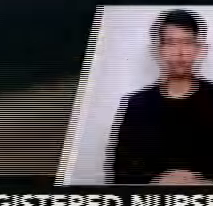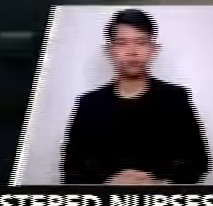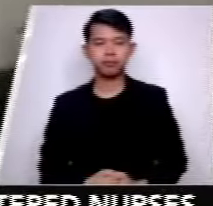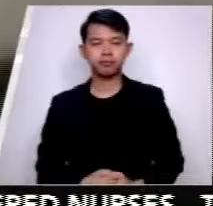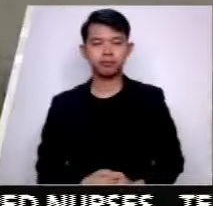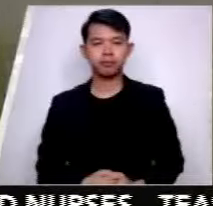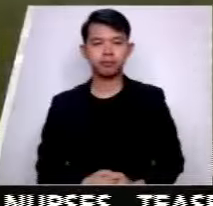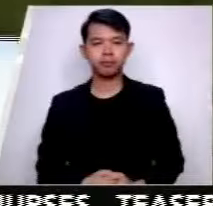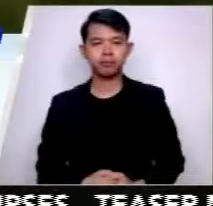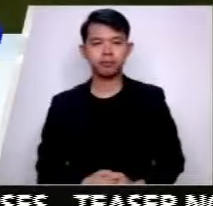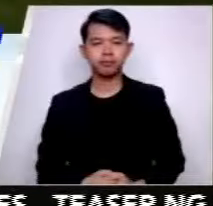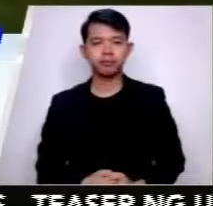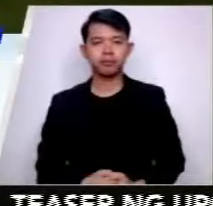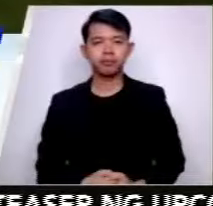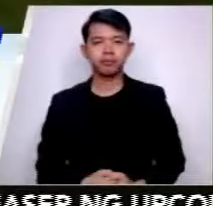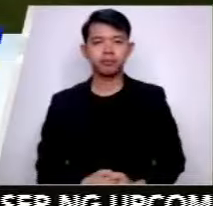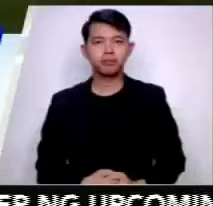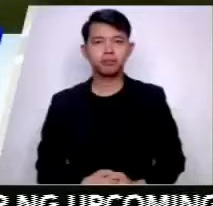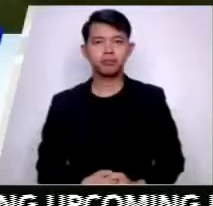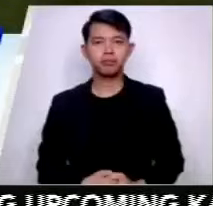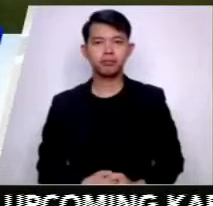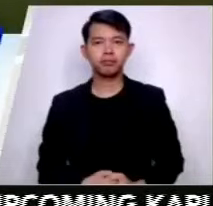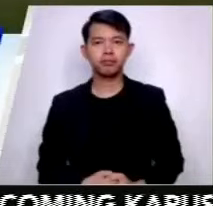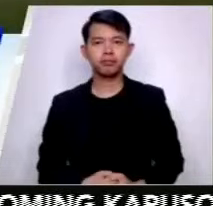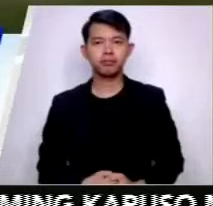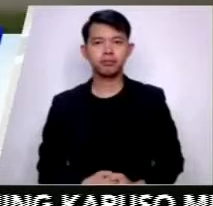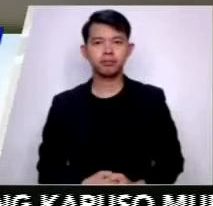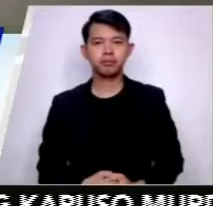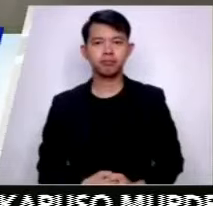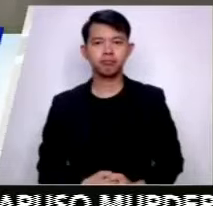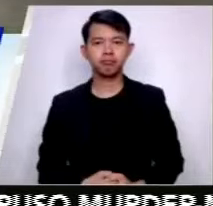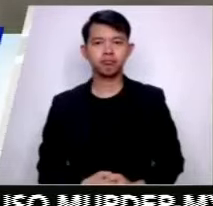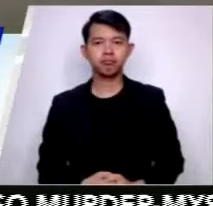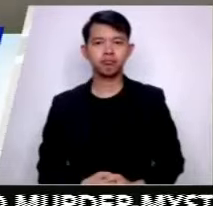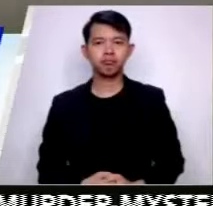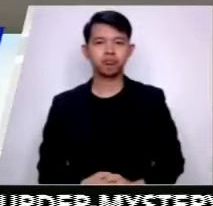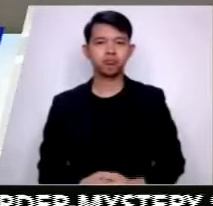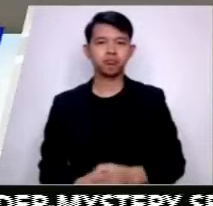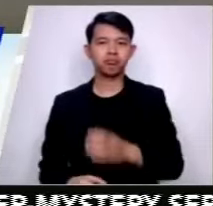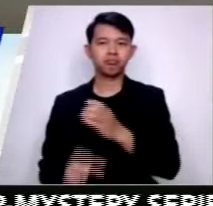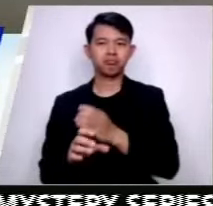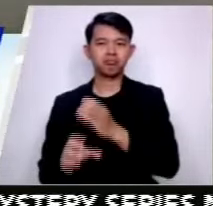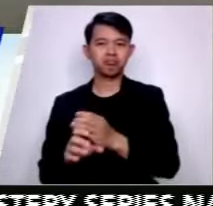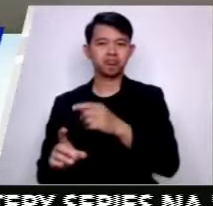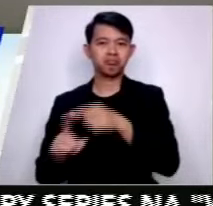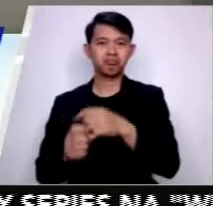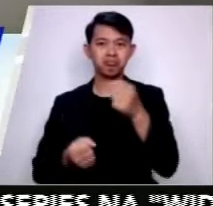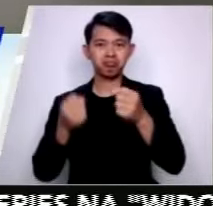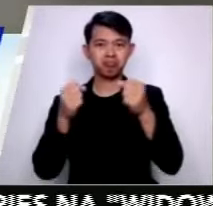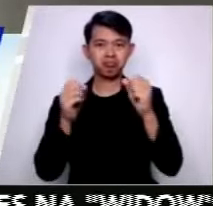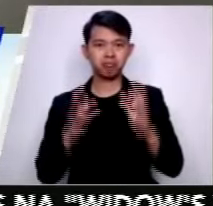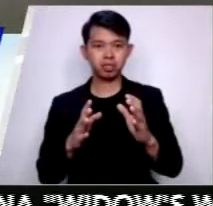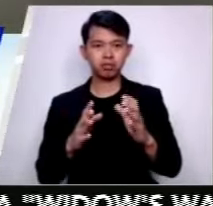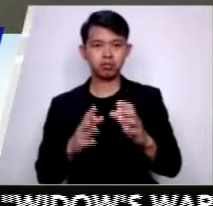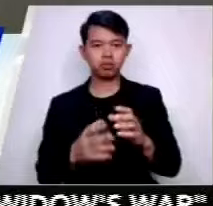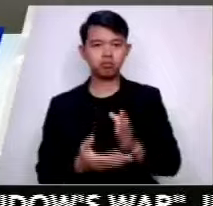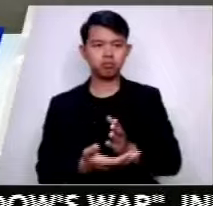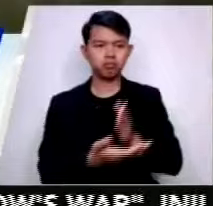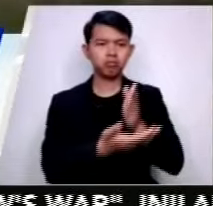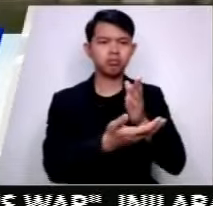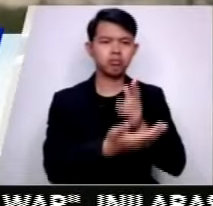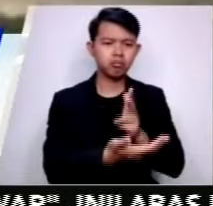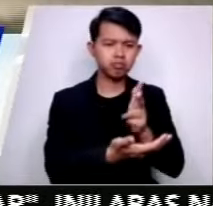gusali napahinto sa kalsada ang driver na yan sa South Africa nang namataan ang unti-unting paglapit ng